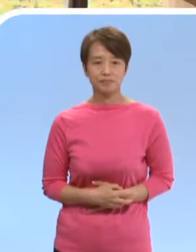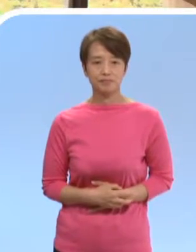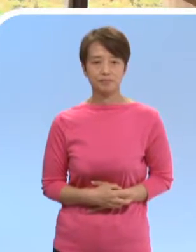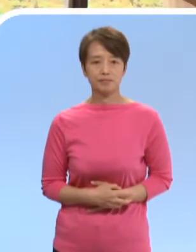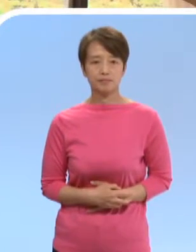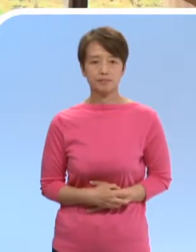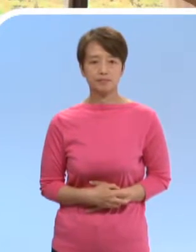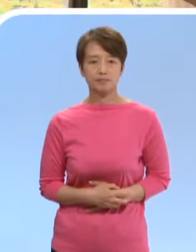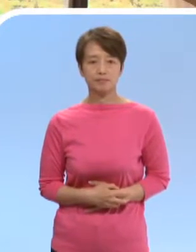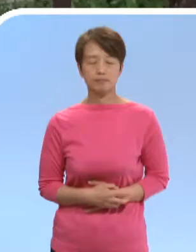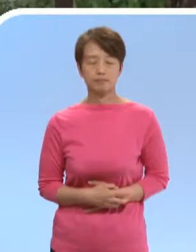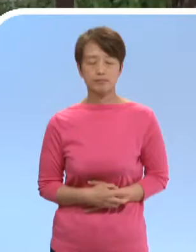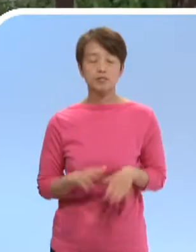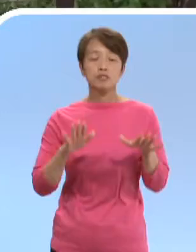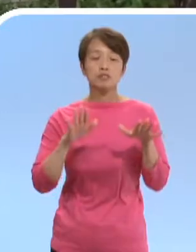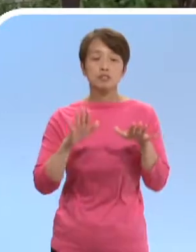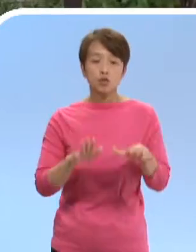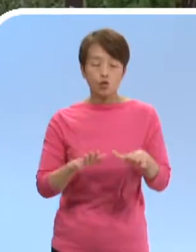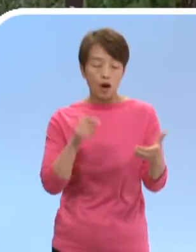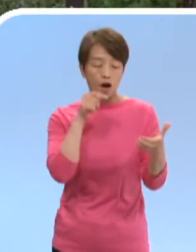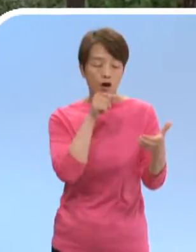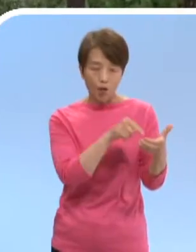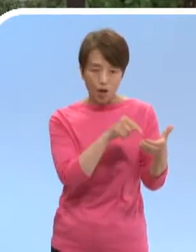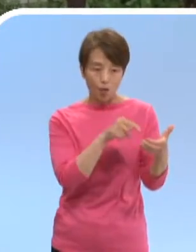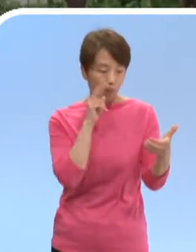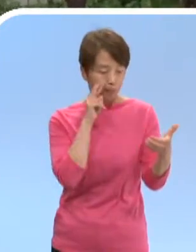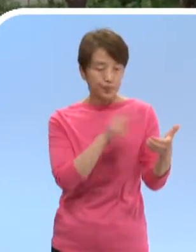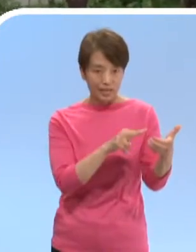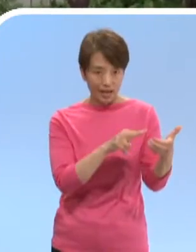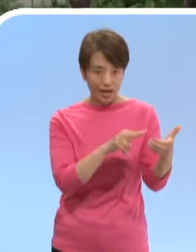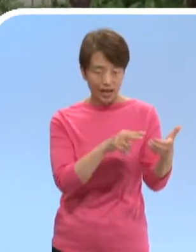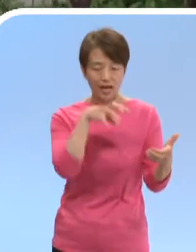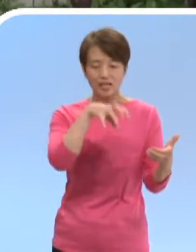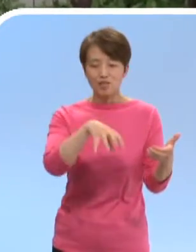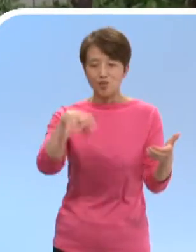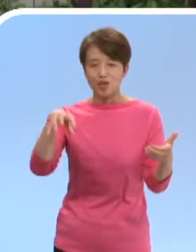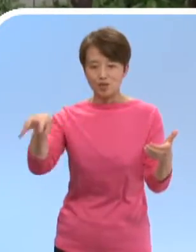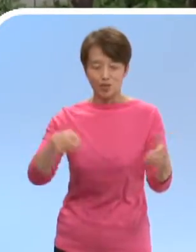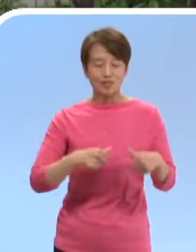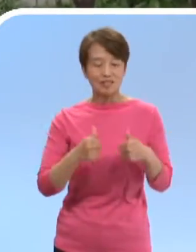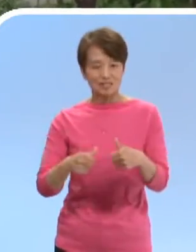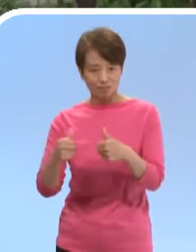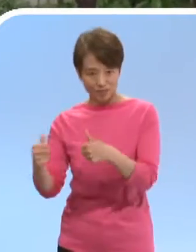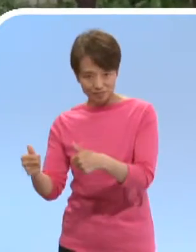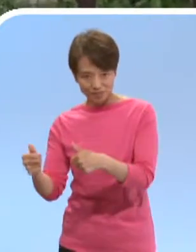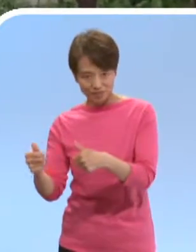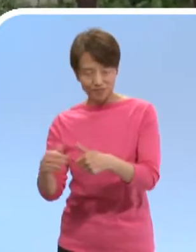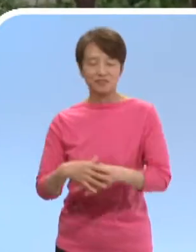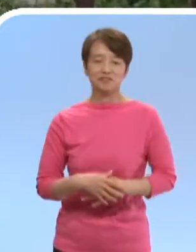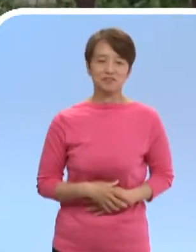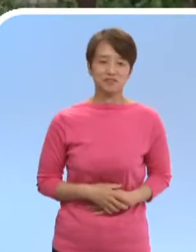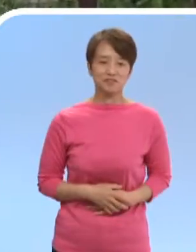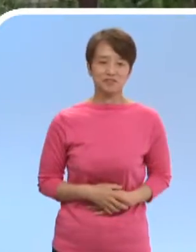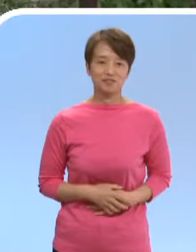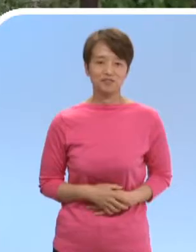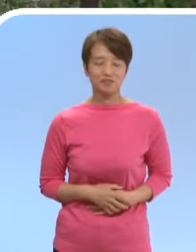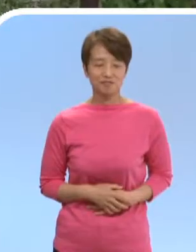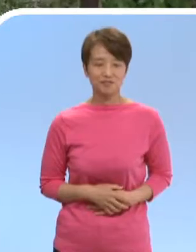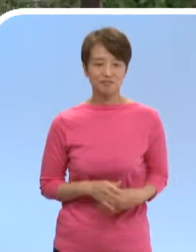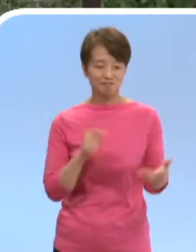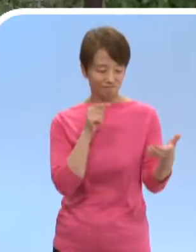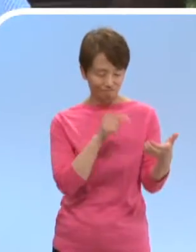ました。 今日はこのアプリを活用していろんなところお出かけしますよ。どこにしようか